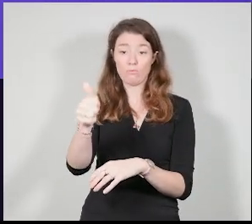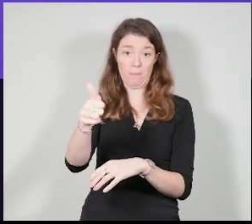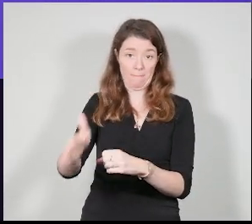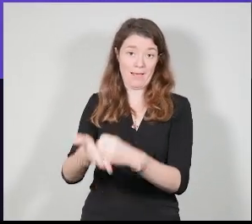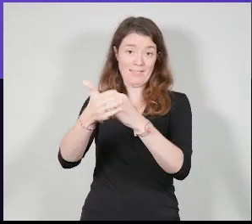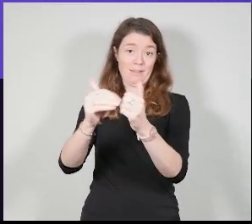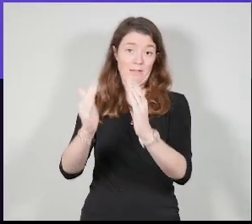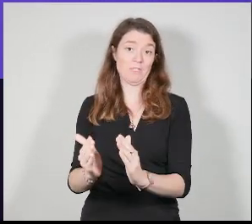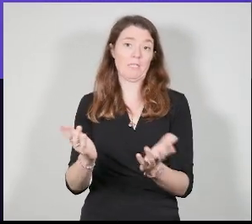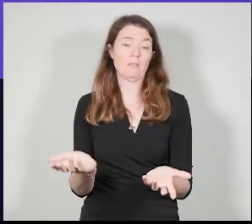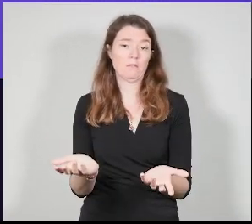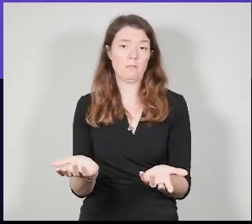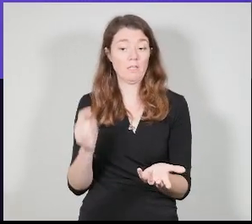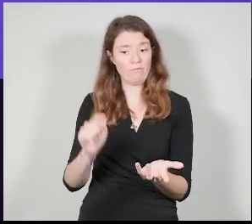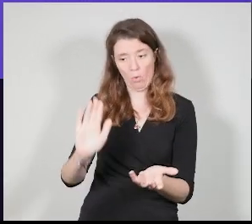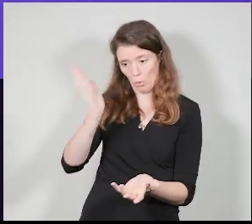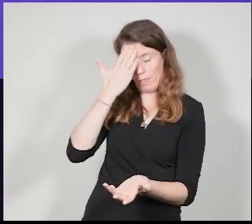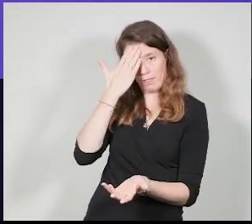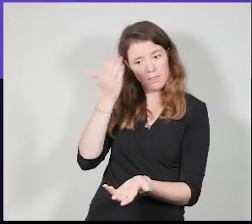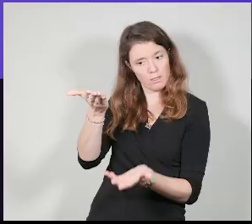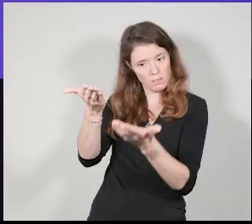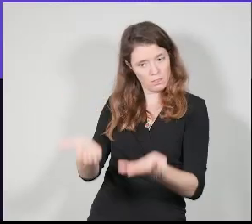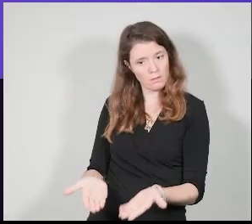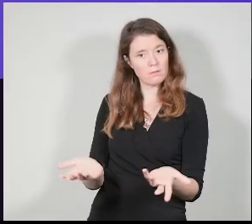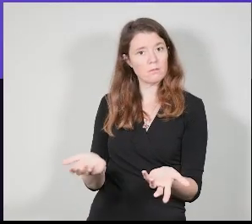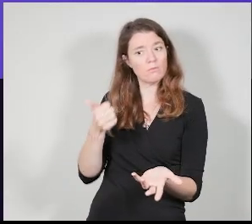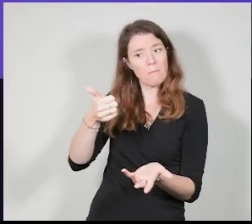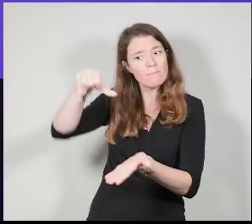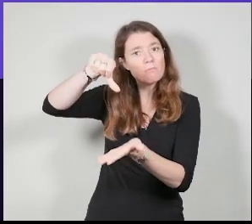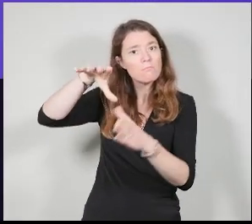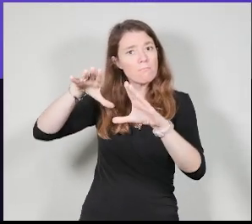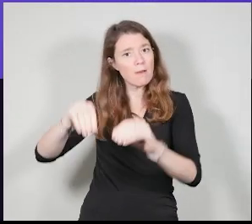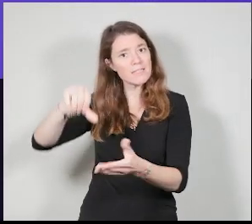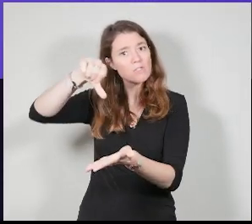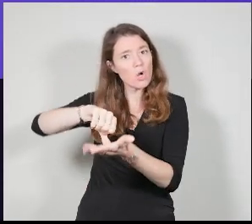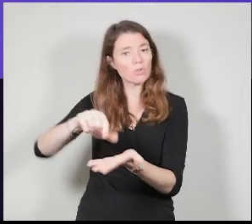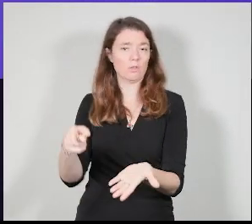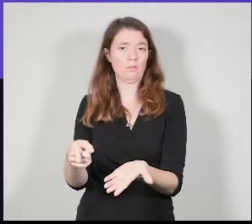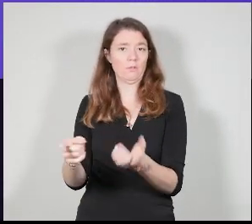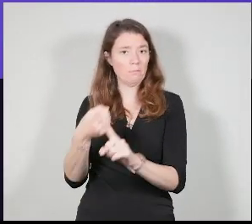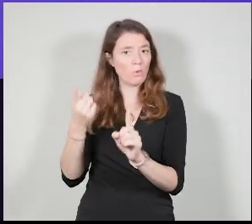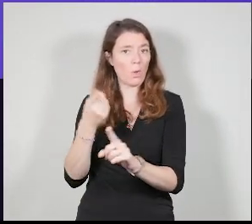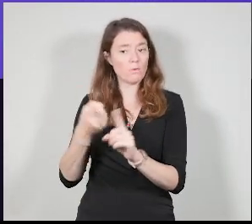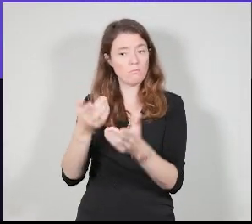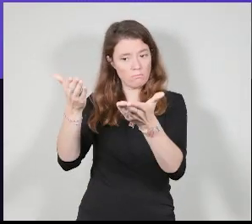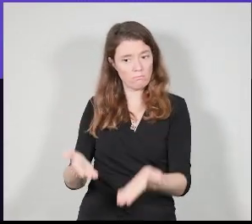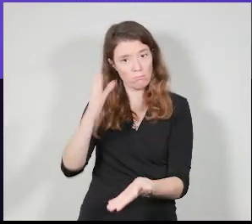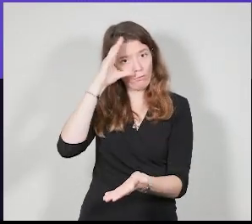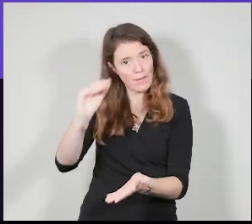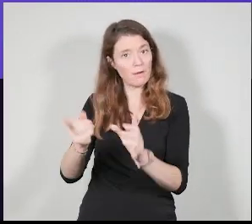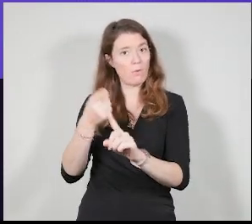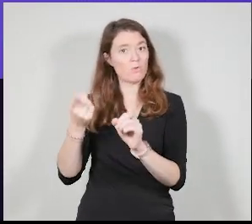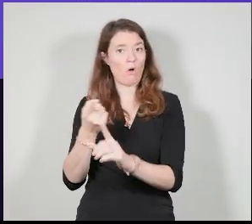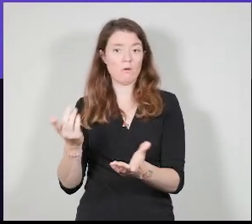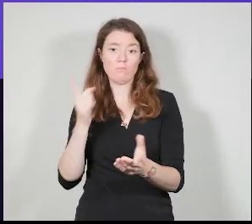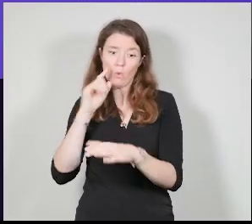Donc il faut qu'on reconnaisse aussi la centralité du service d'aide à domicile et du professionnel d'aide à domicile